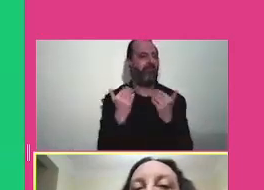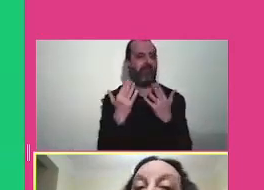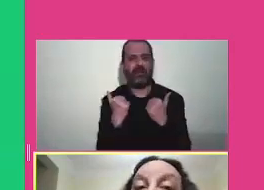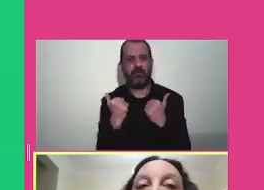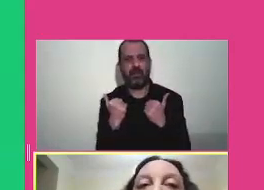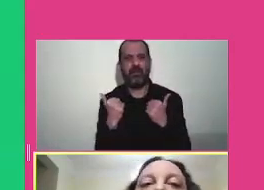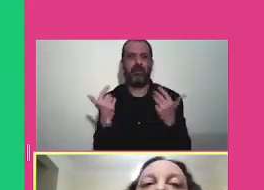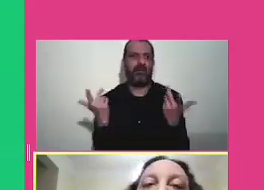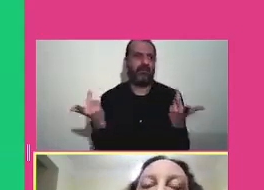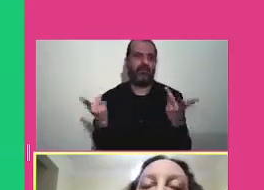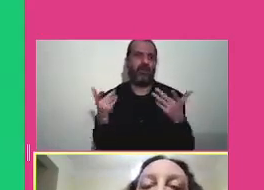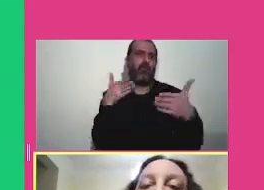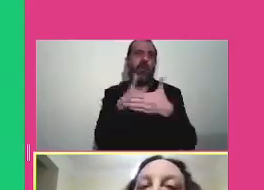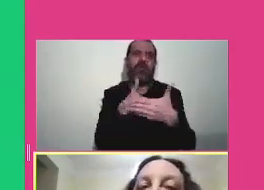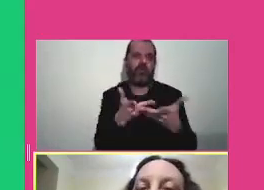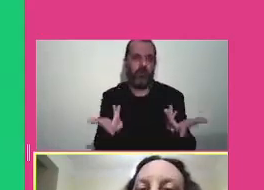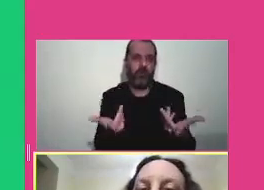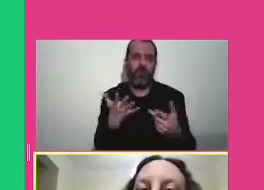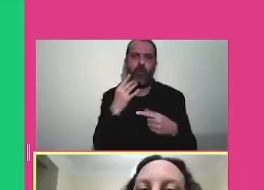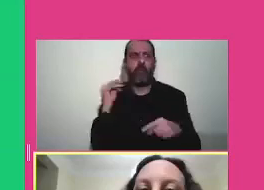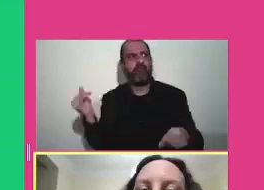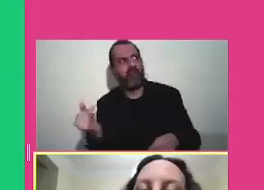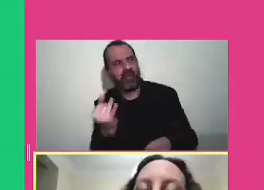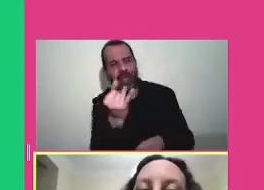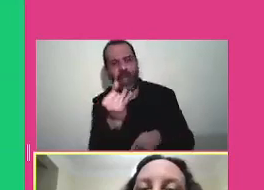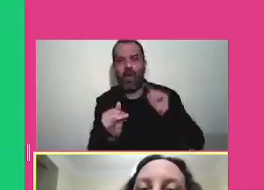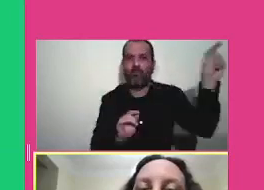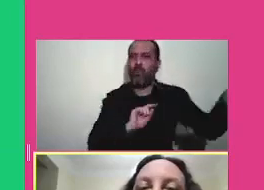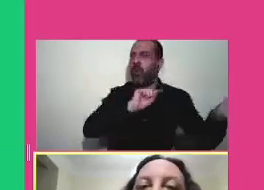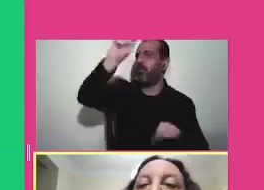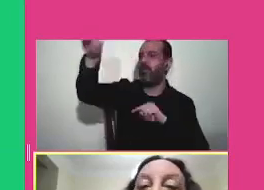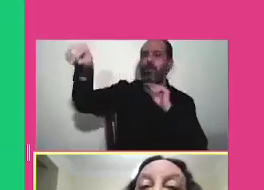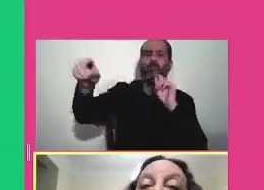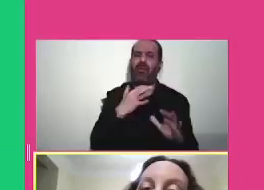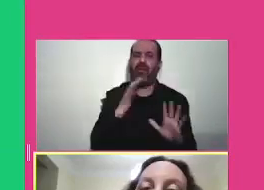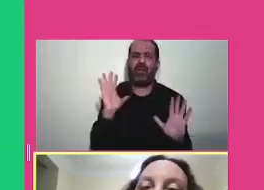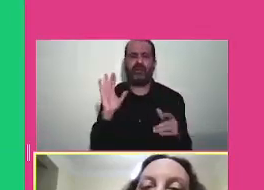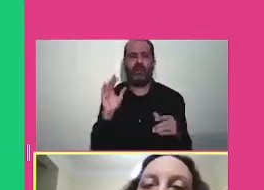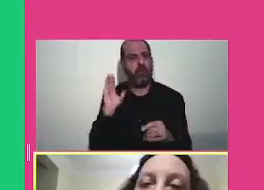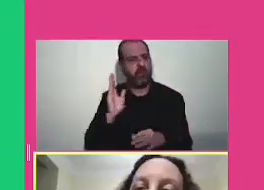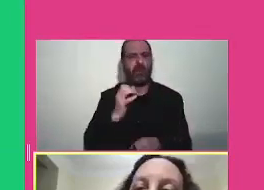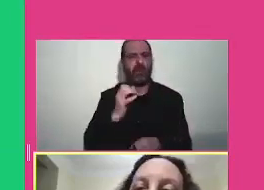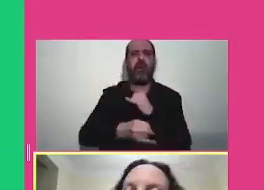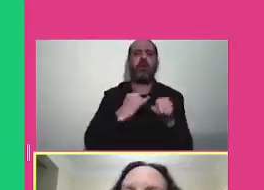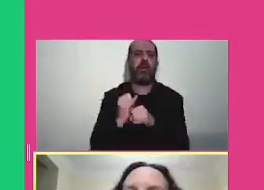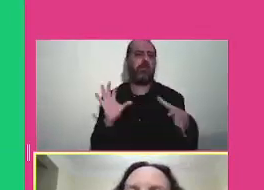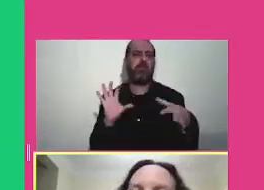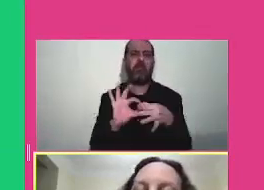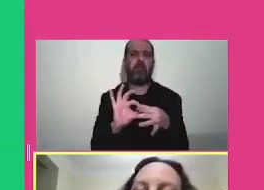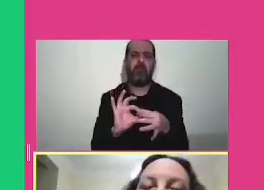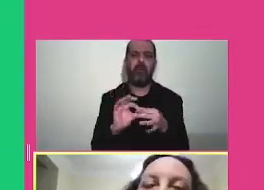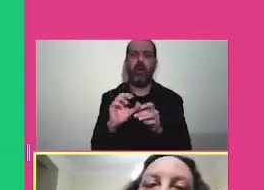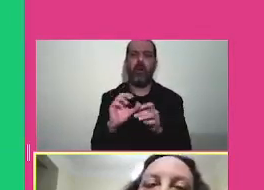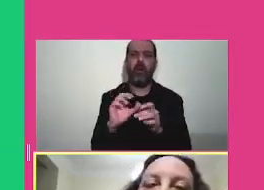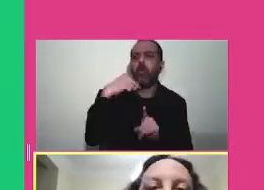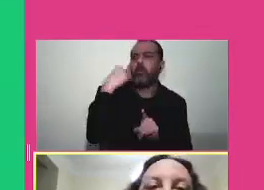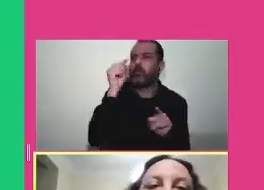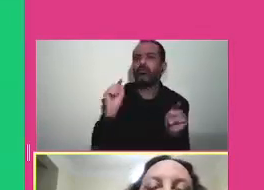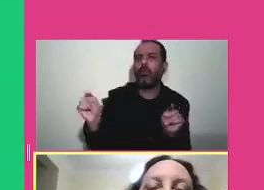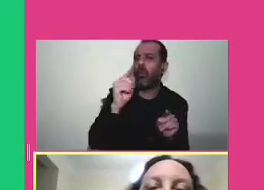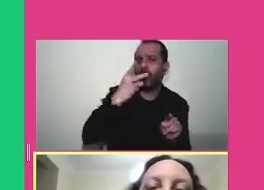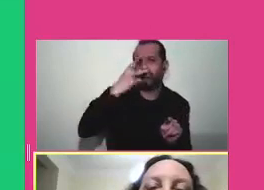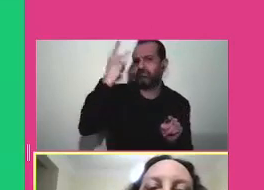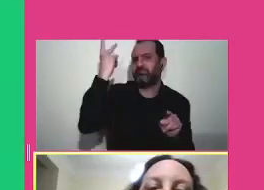γεωγραφικά σύνορα στο ποιος μπορεί να παίξει τα παιχνίδια αυτά και με ποιον μπορεί να παίξει. Νομίζω ήταν μια